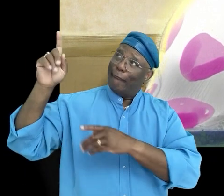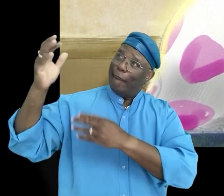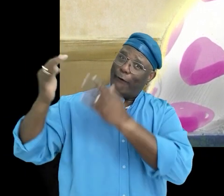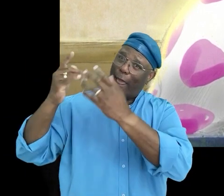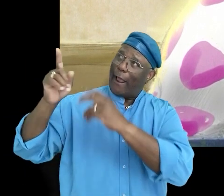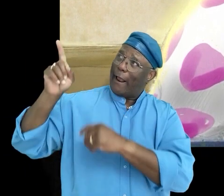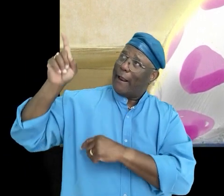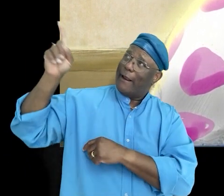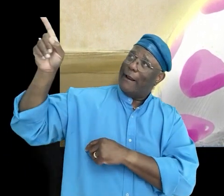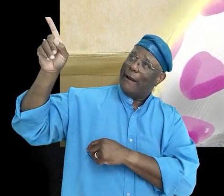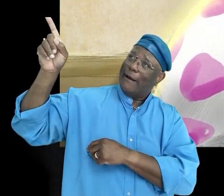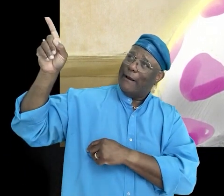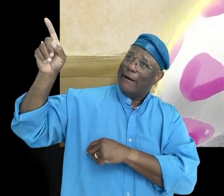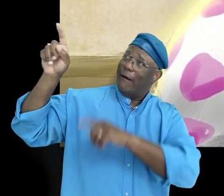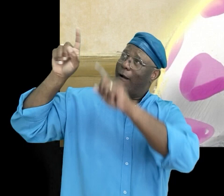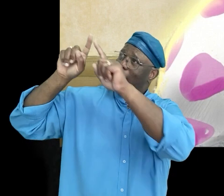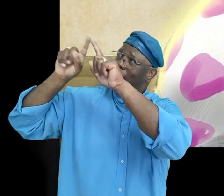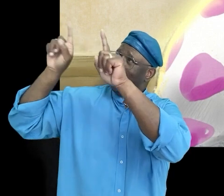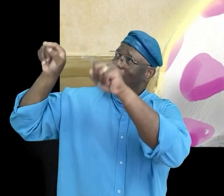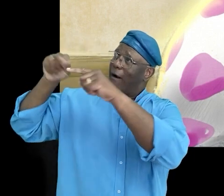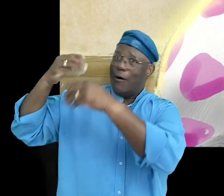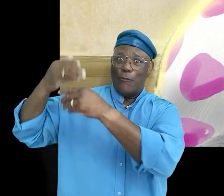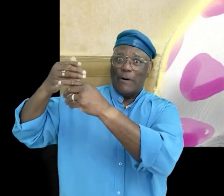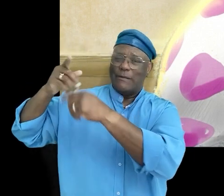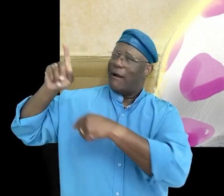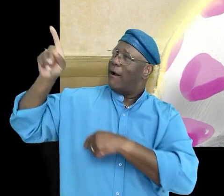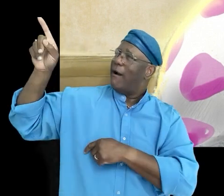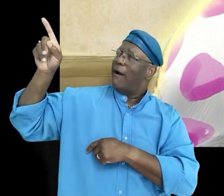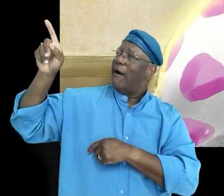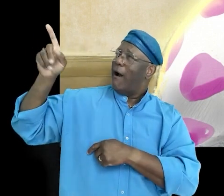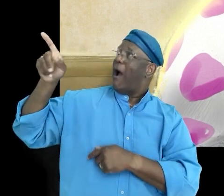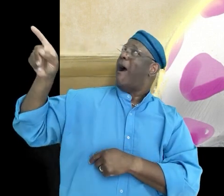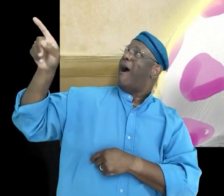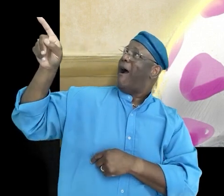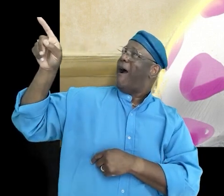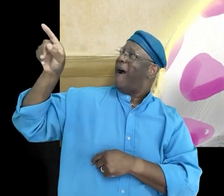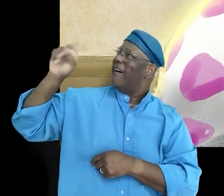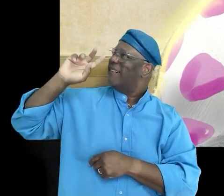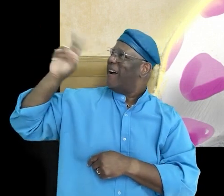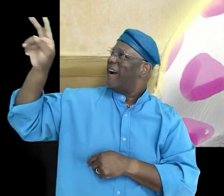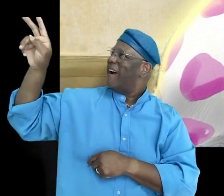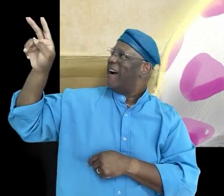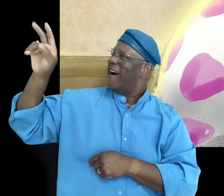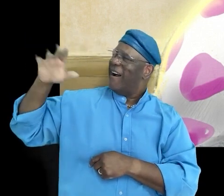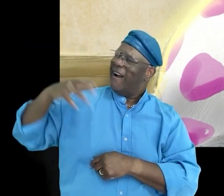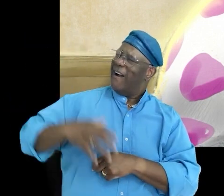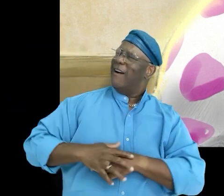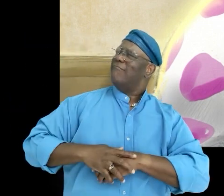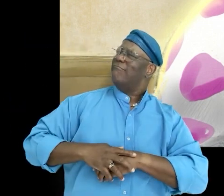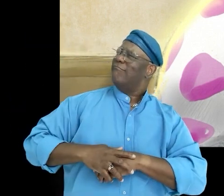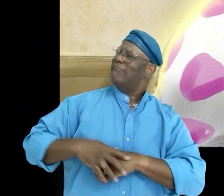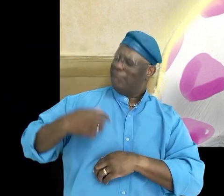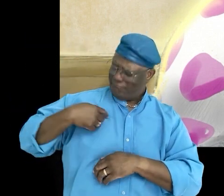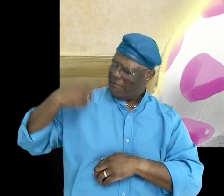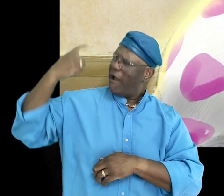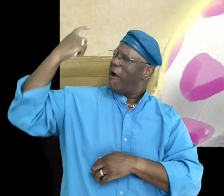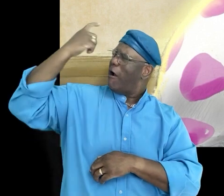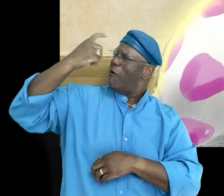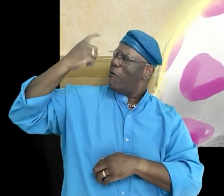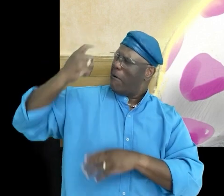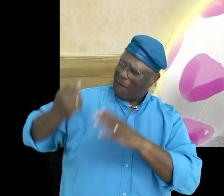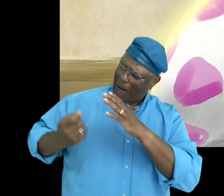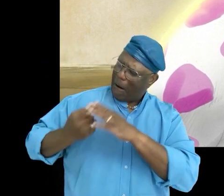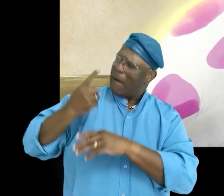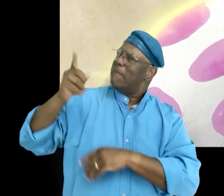gegin. Sylwodd ar y fflam fach a welodd cyntaf yn y goedwig. Roedd yn tu ôl i'r ffenestr y tu mewn i'r boiler a